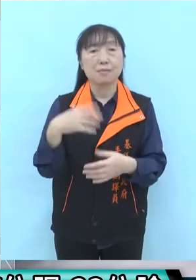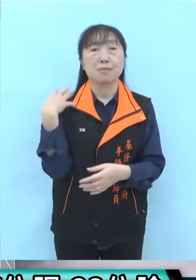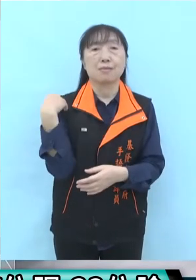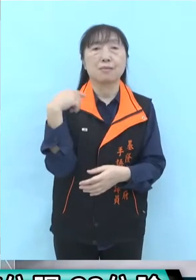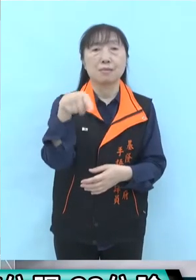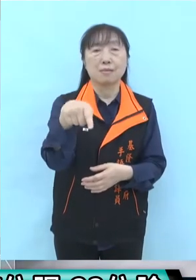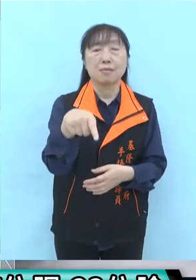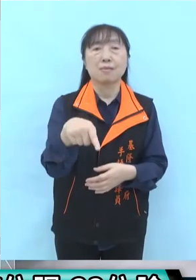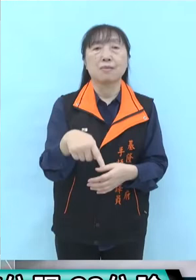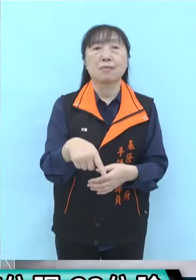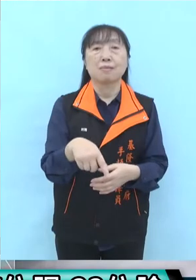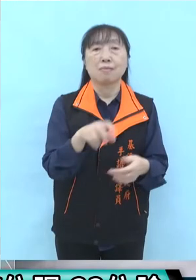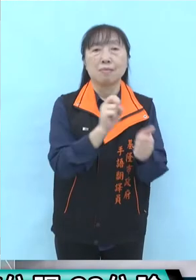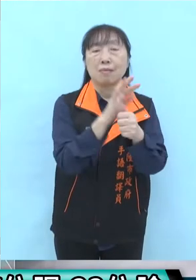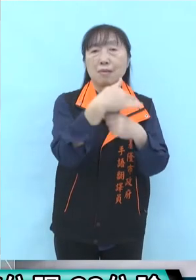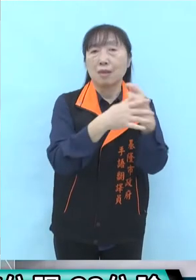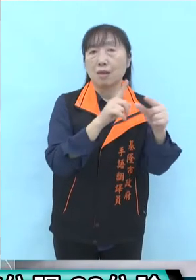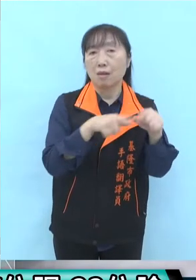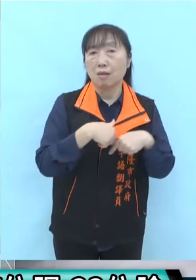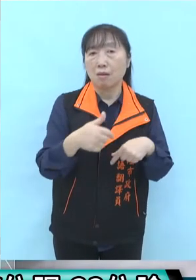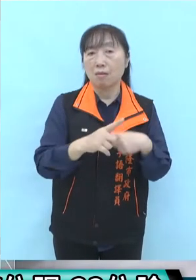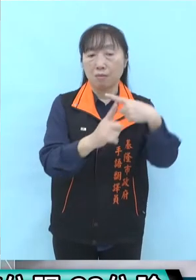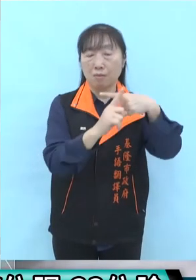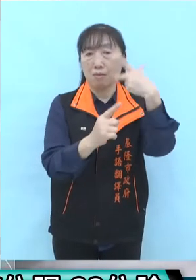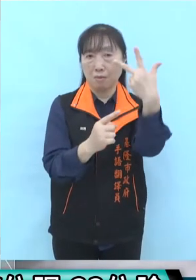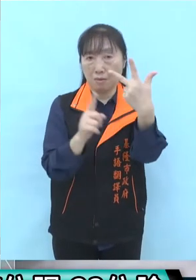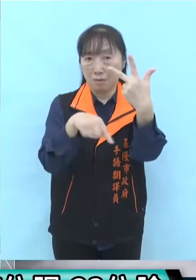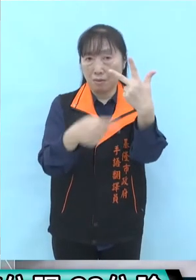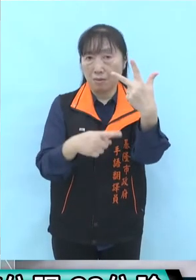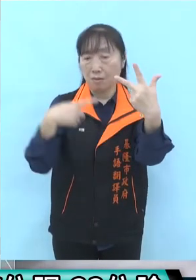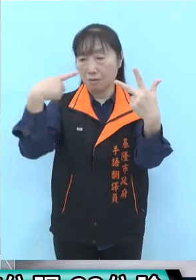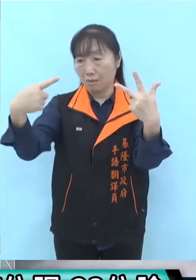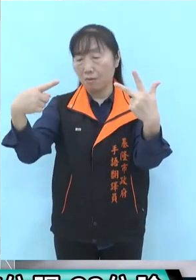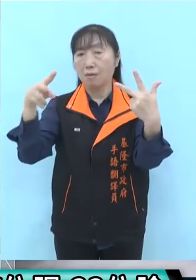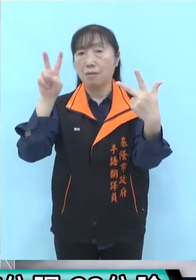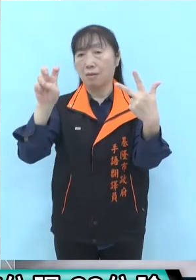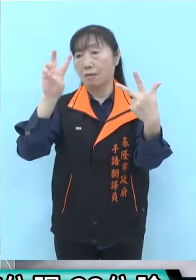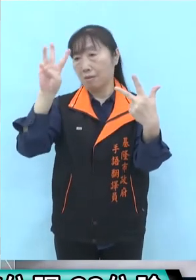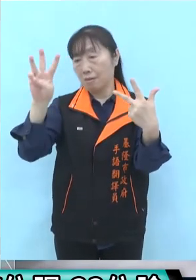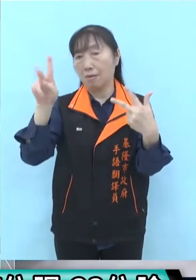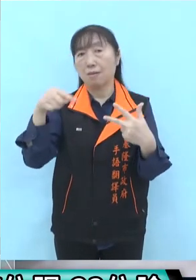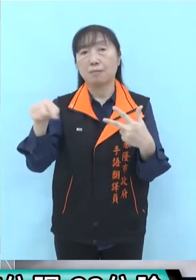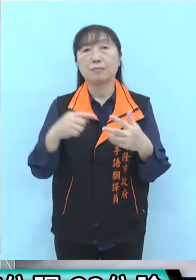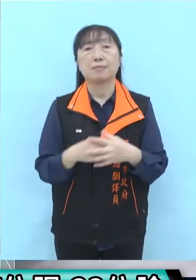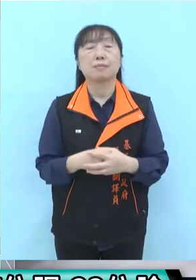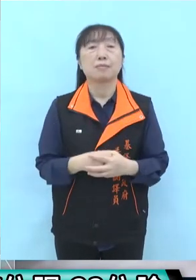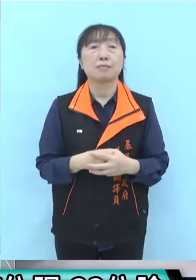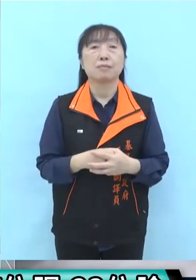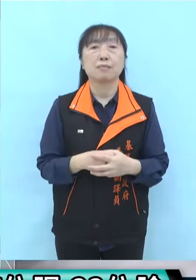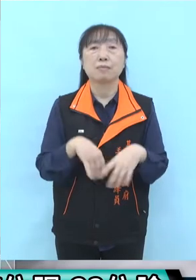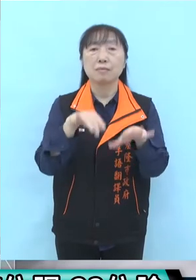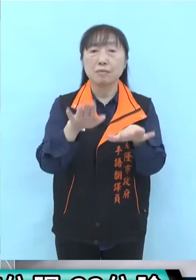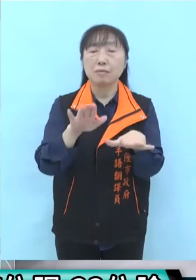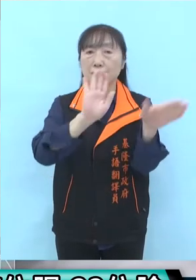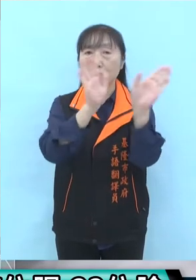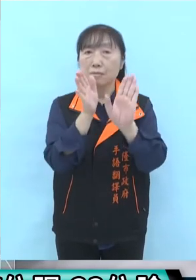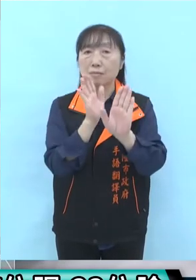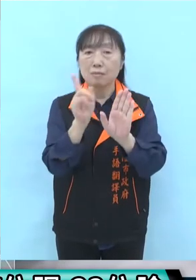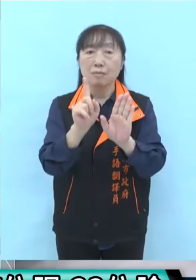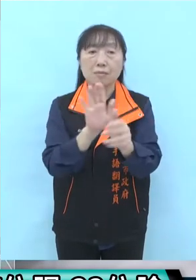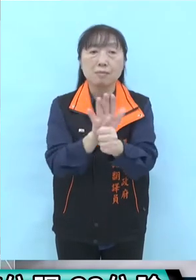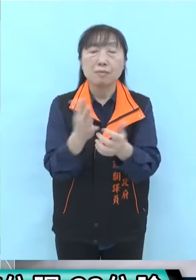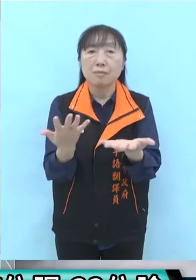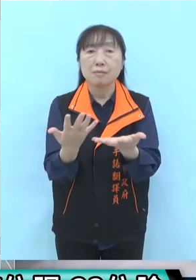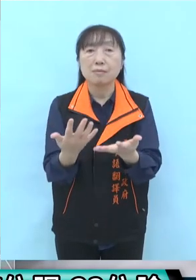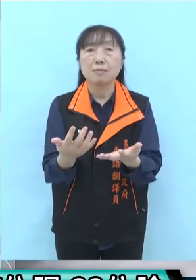在有阳性有7位，阴性有23位。那现在的处置是这样，